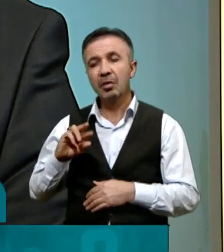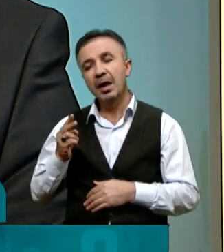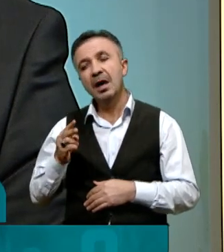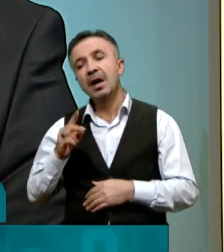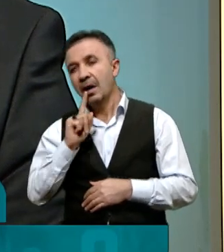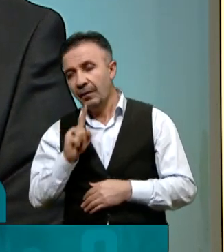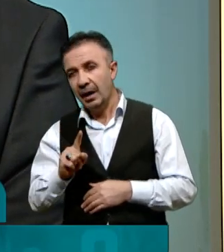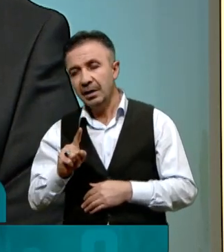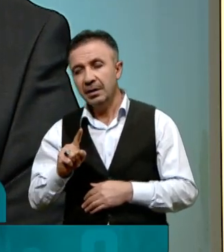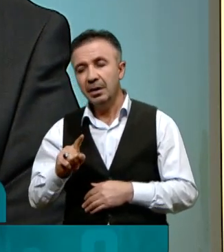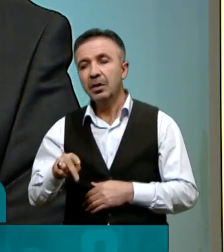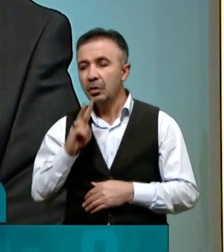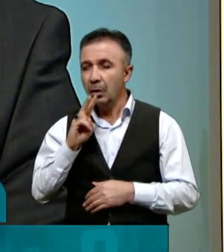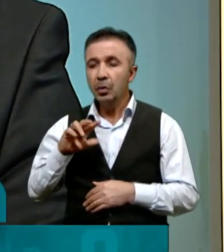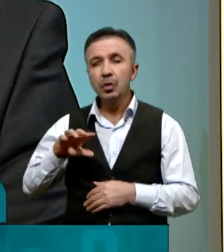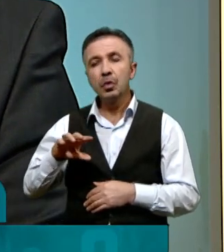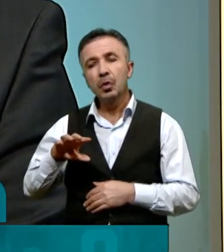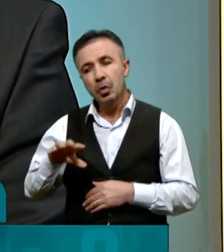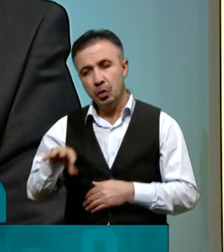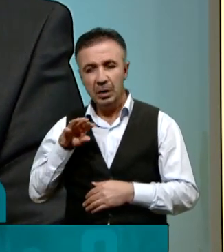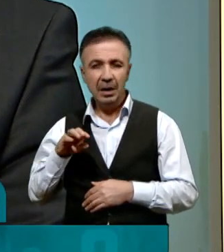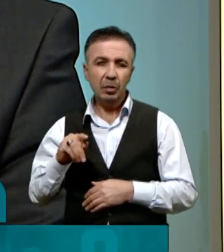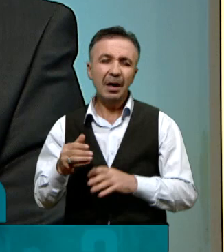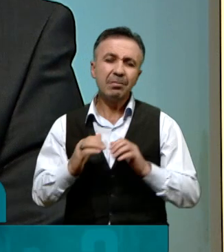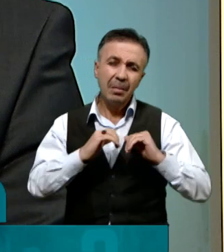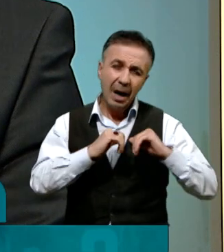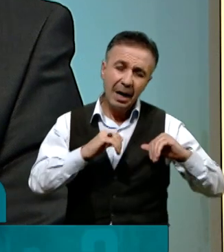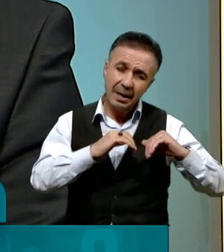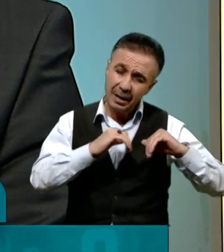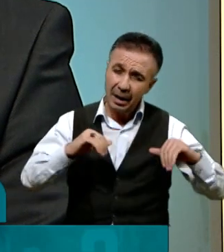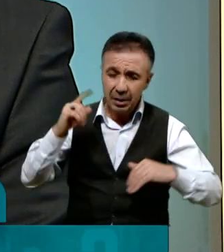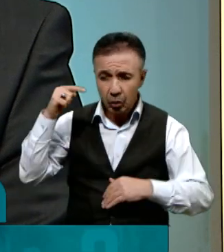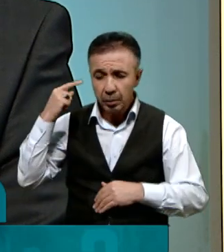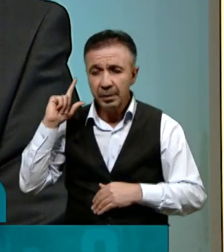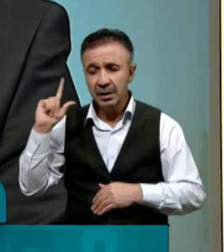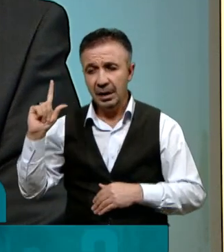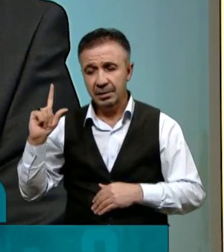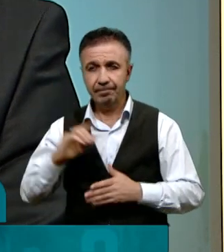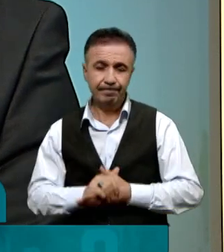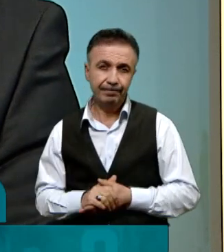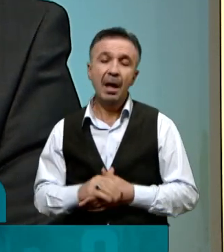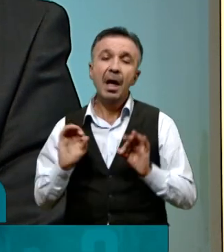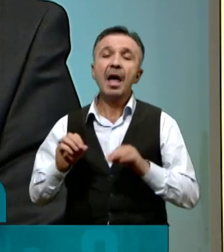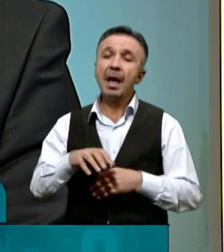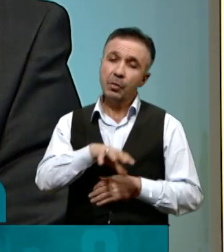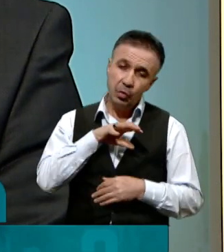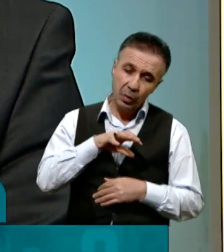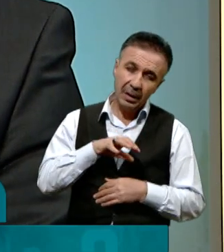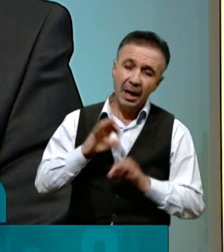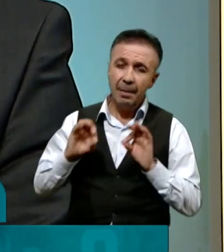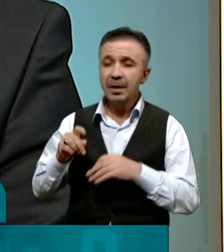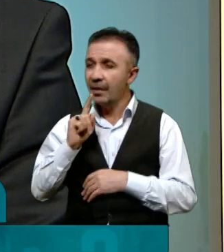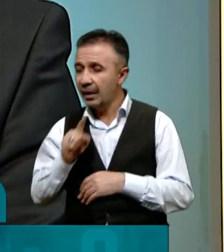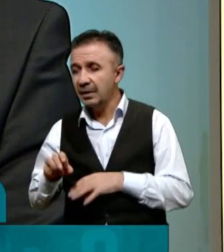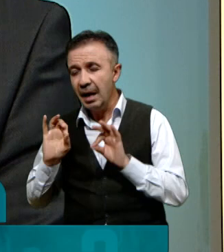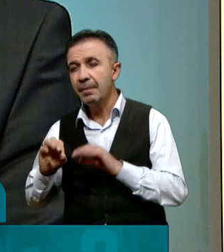farz, farz, son sünnet neyse bunları ayrı ayrı düşünmek lazım. Yoksa hem sünnette hem farzda hem